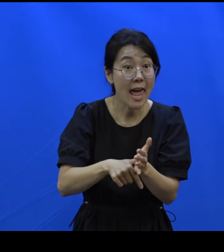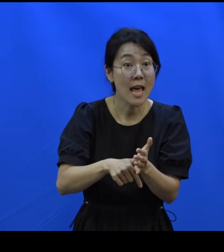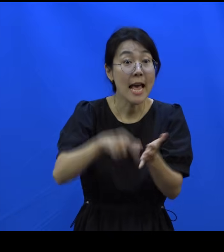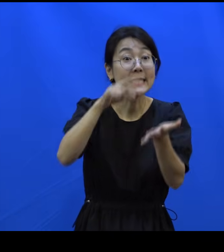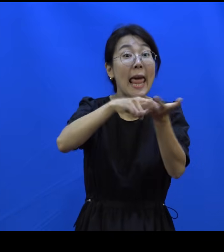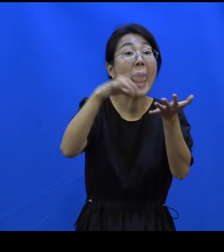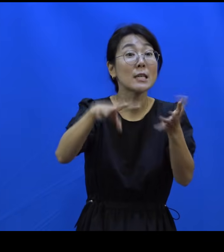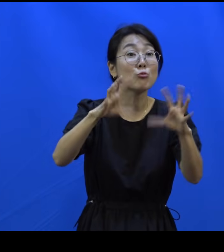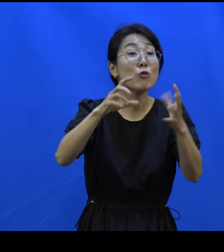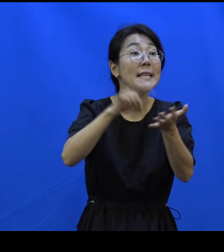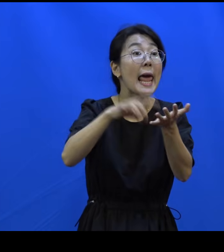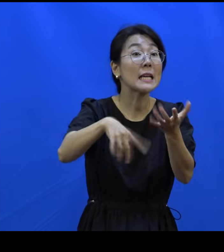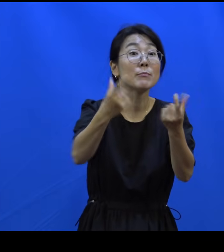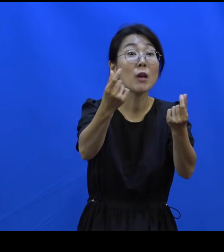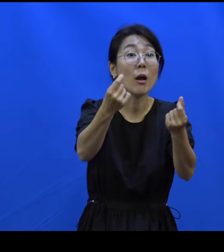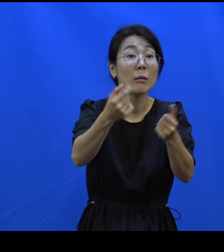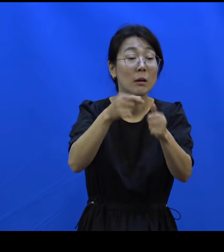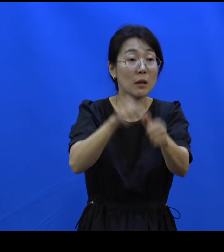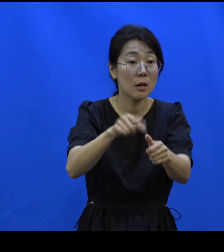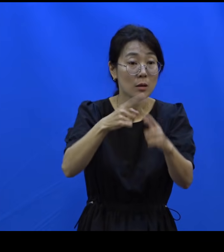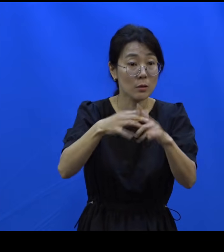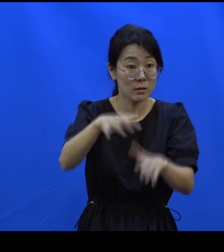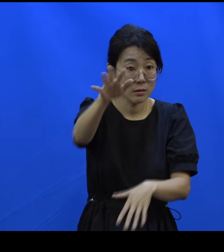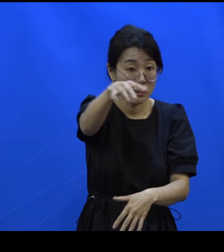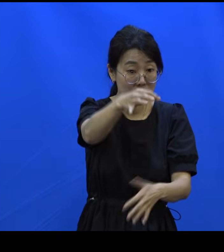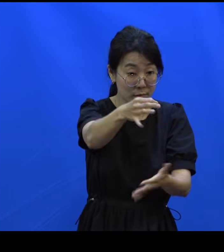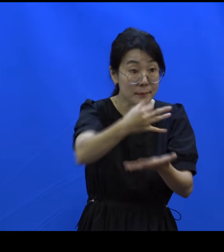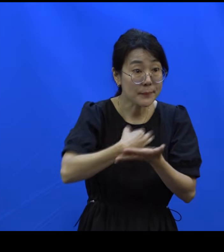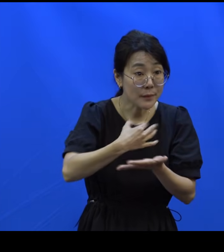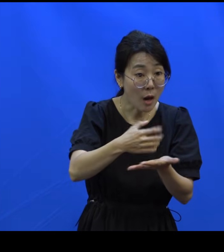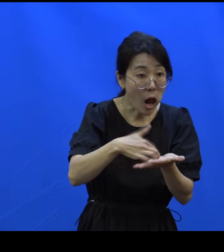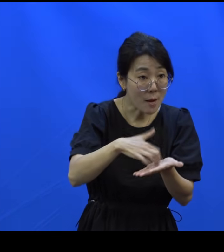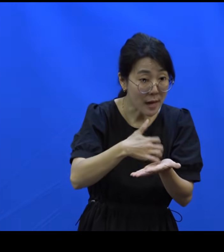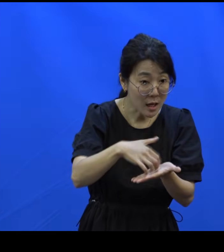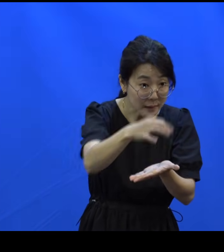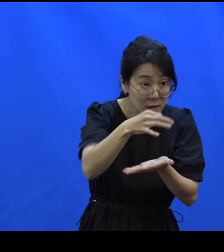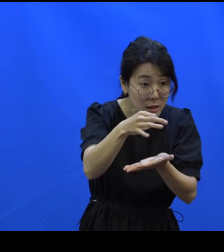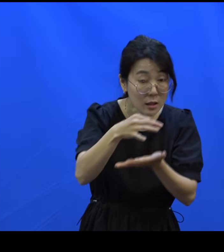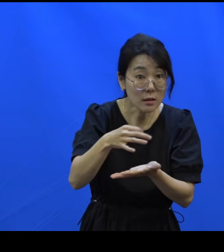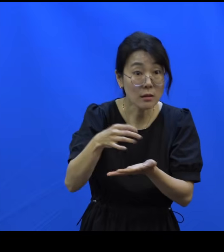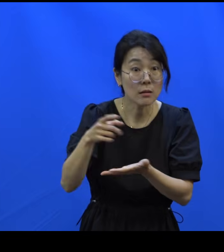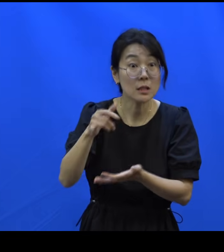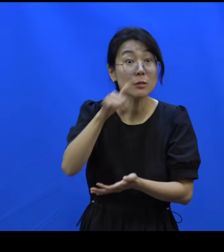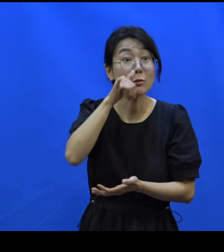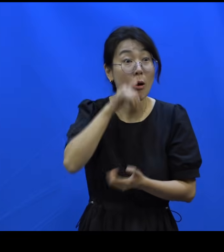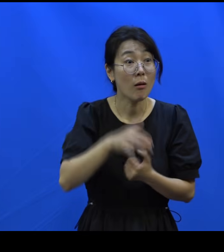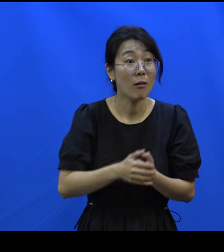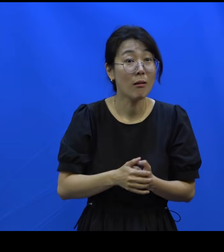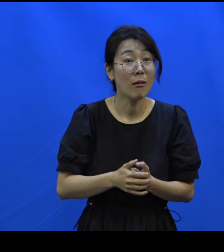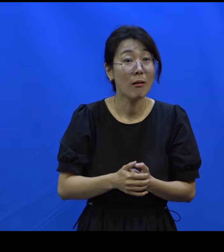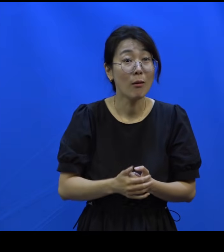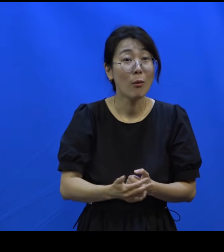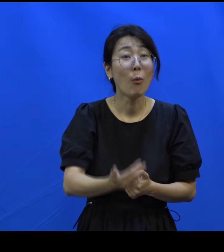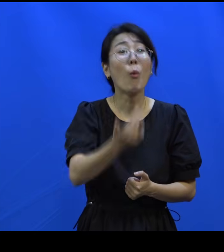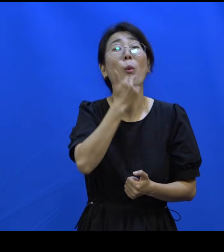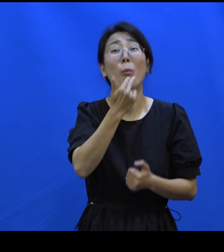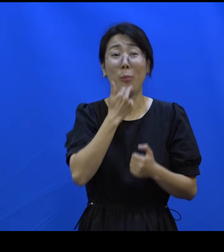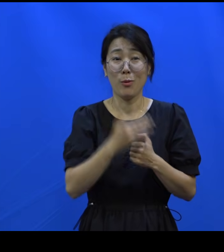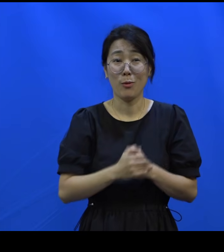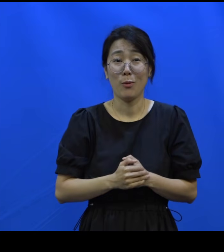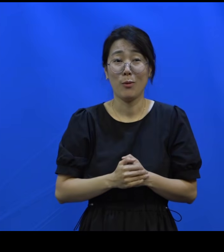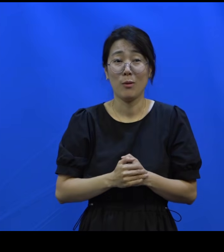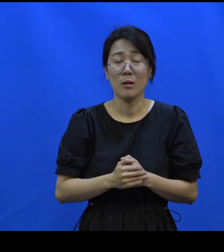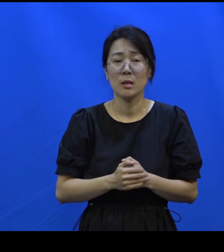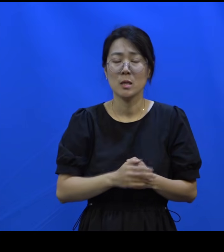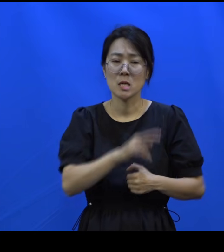율법적인 교회의 특징은 억압이 있어요. 강제로 하는 거. 몰아붙이고 또 움직이게 하는 그 힘은 그 조직을 움직이기 위해서 두려움을 주는 거예요.